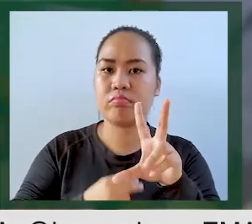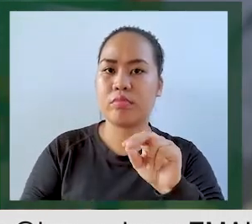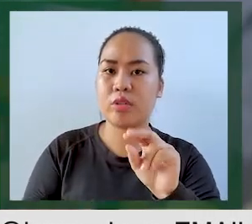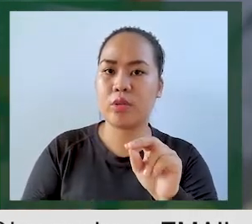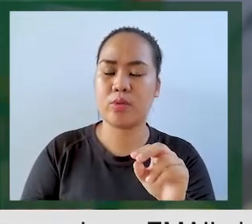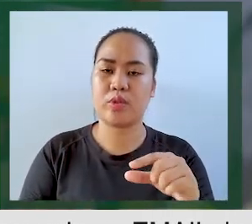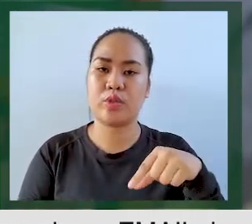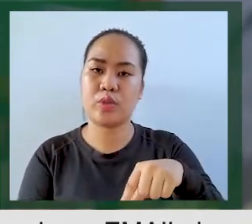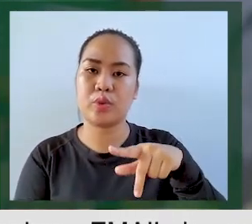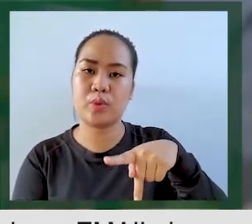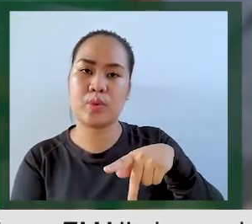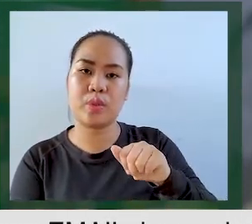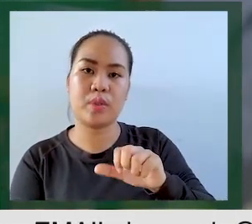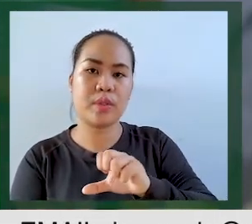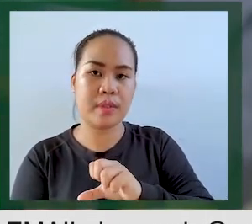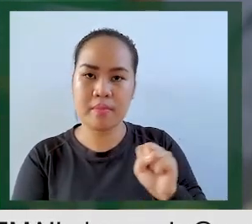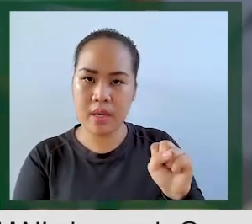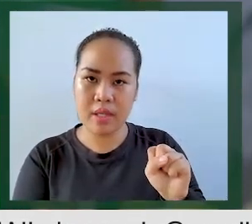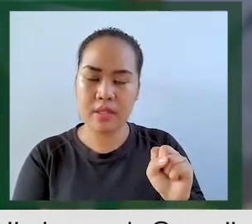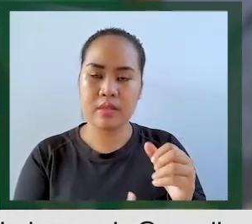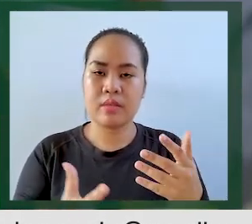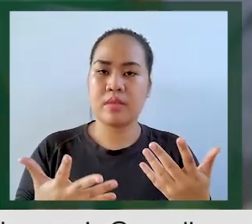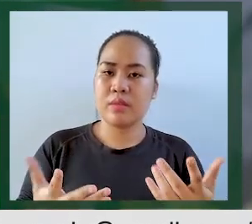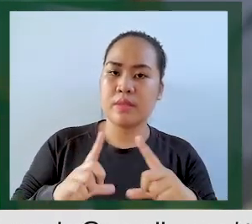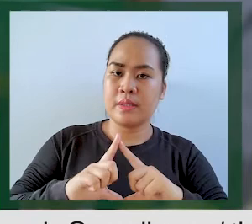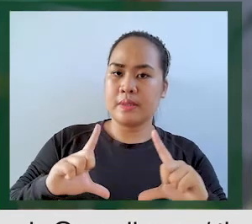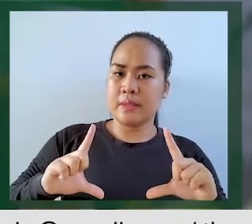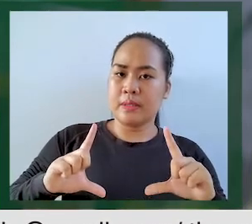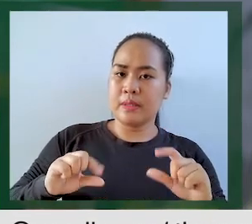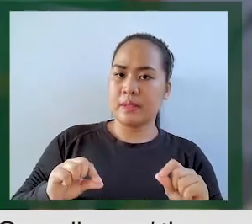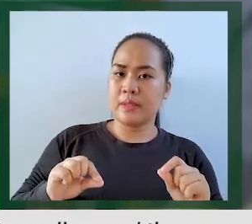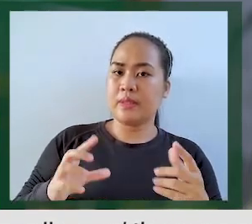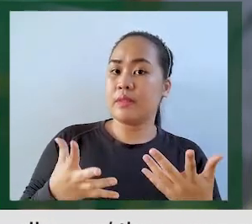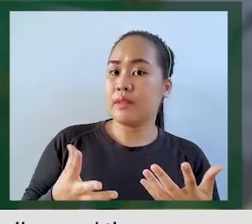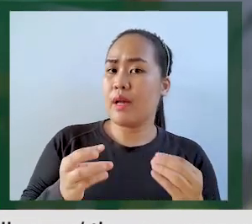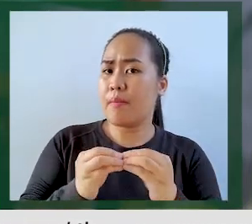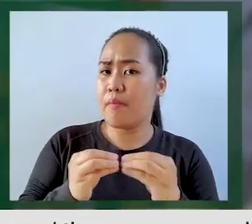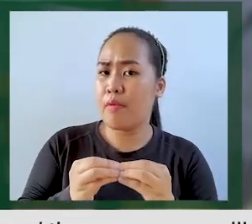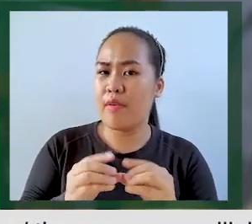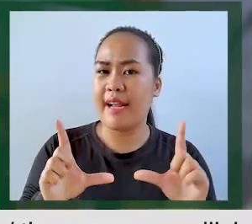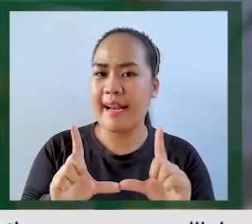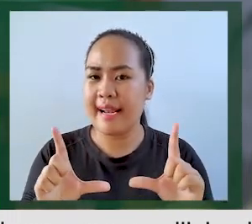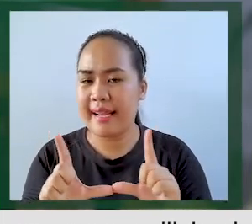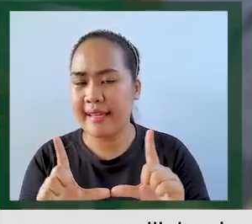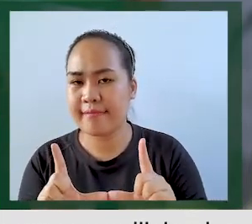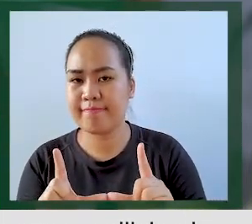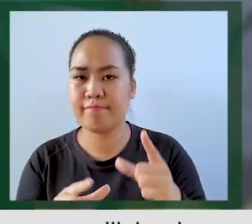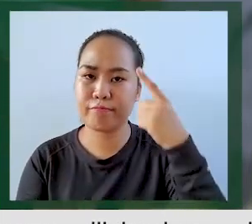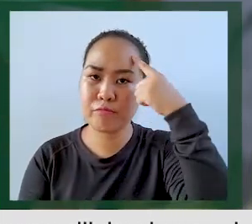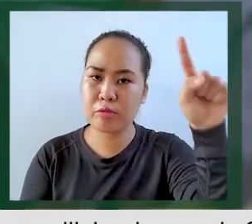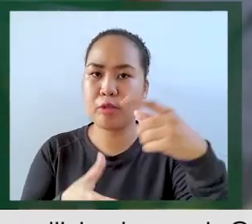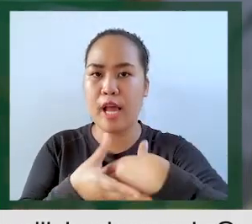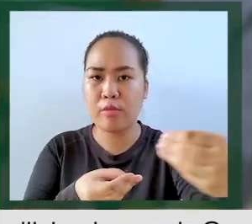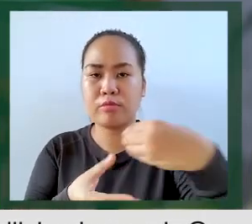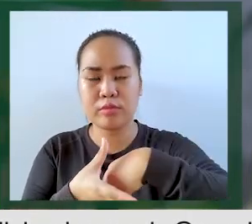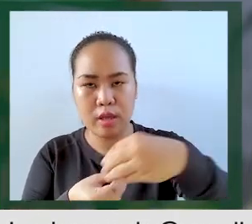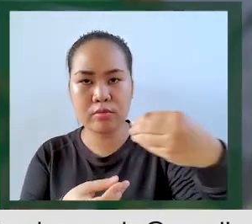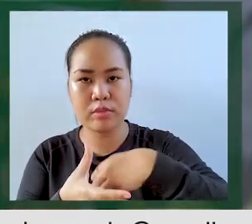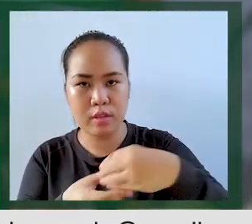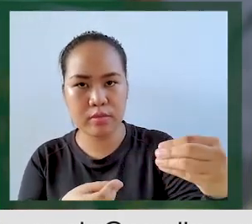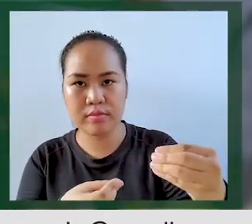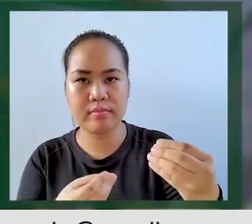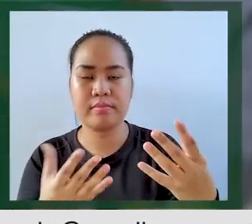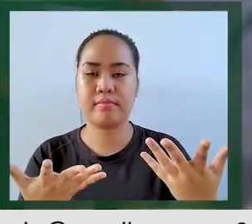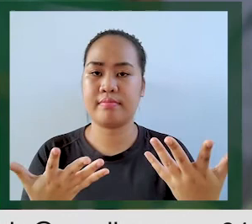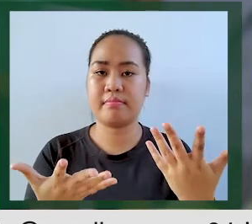pilosopohin din ito, no, na yung quarantine pass ay kung ay maging lisensya pa natin para labas tayo ng